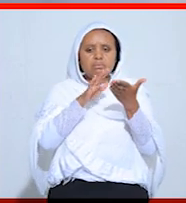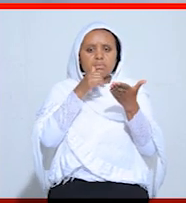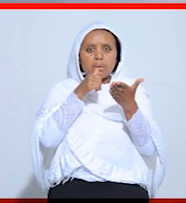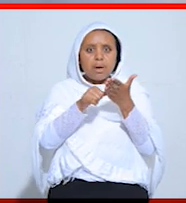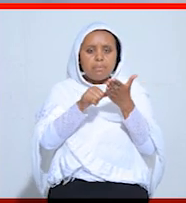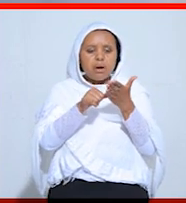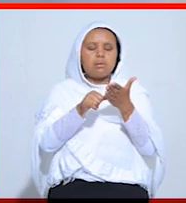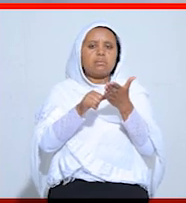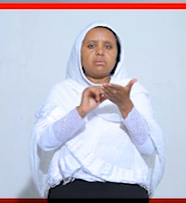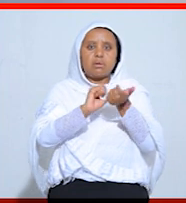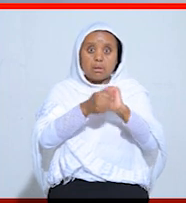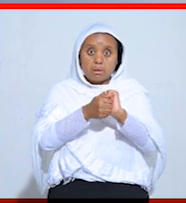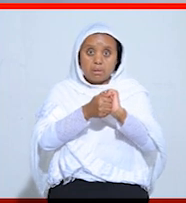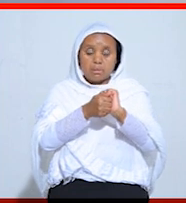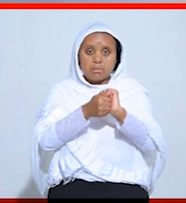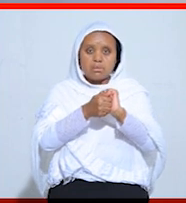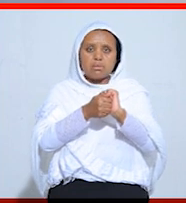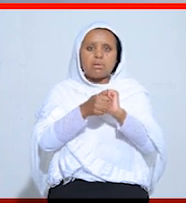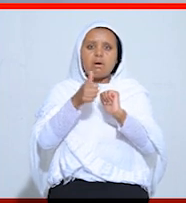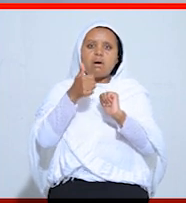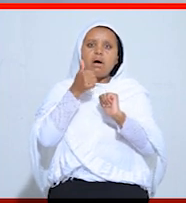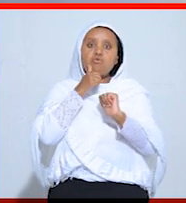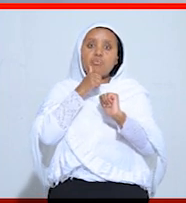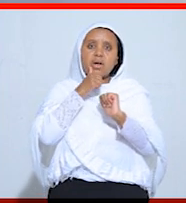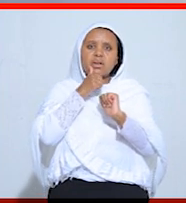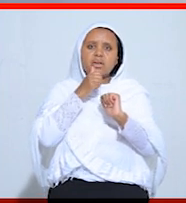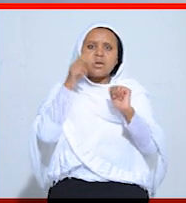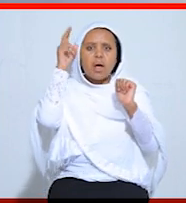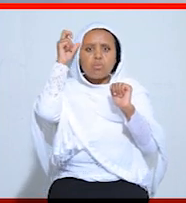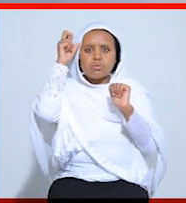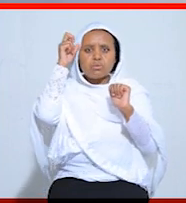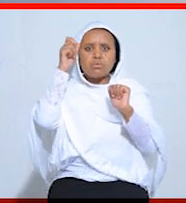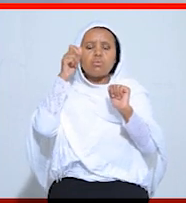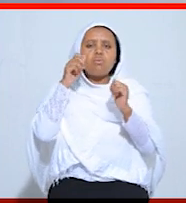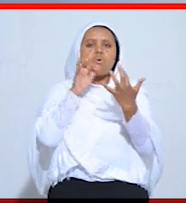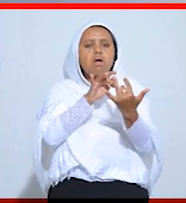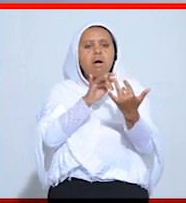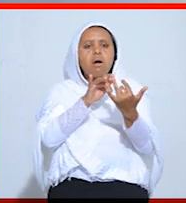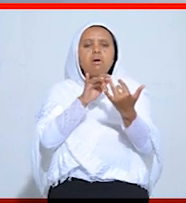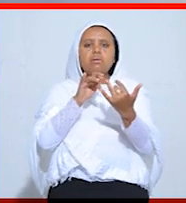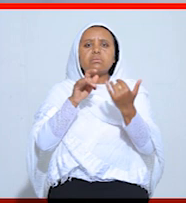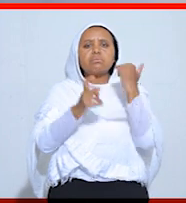ወደ ሕይወት የቀየረለት አፎሚያንም ከዲያብሎስ ውጊያ ጾር